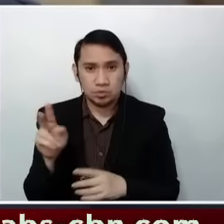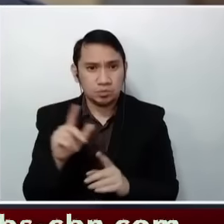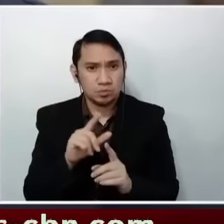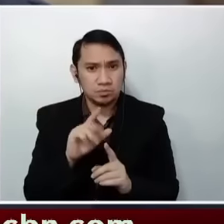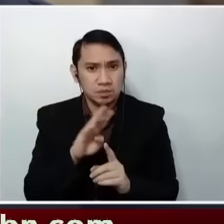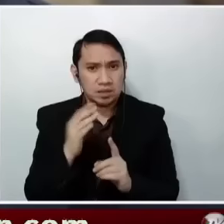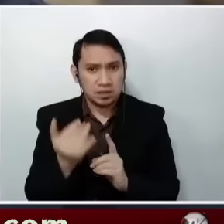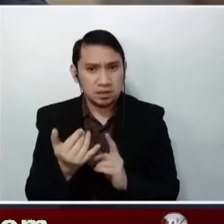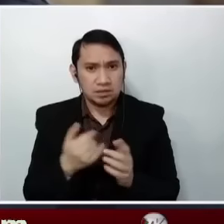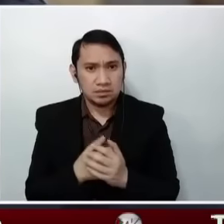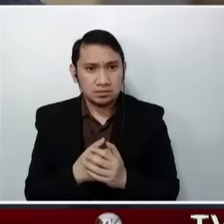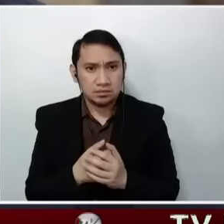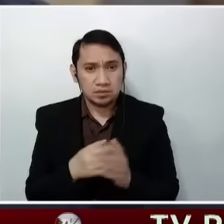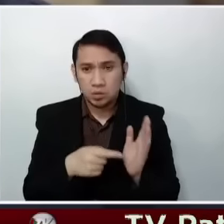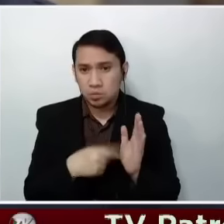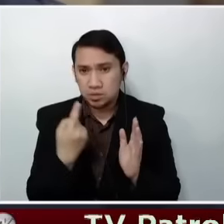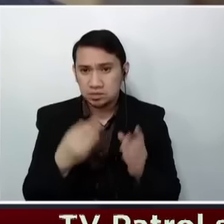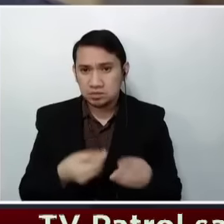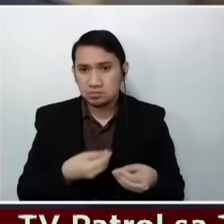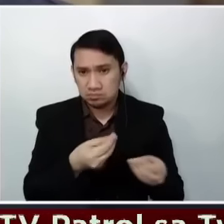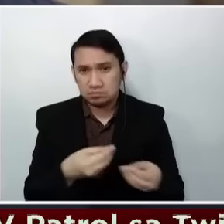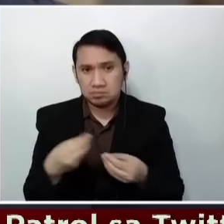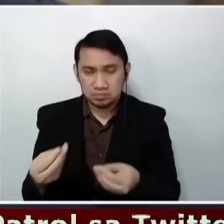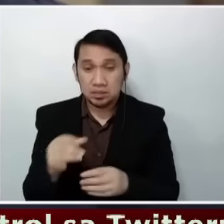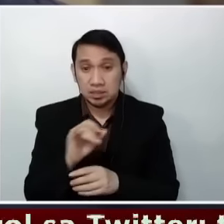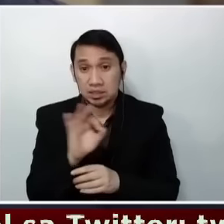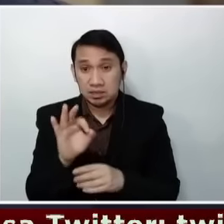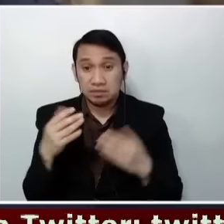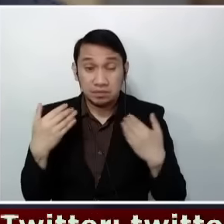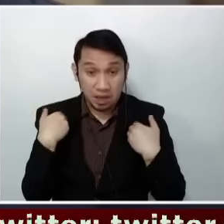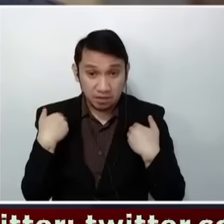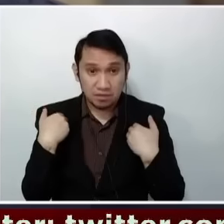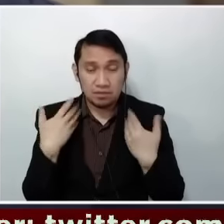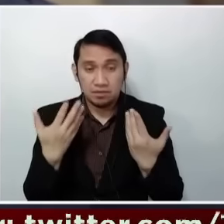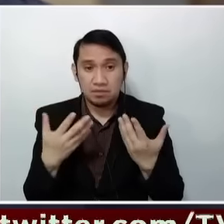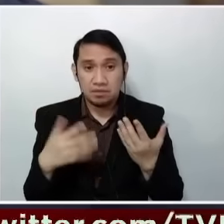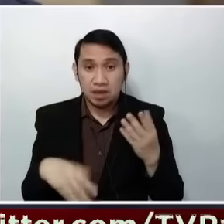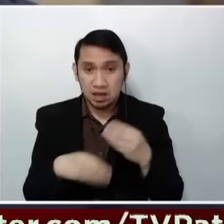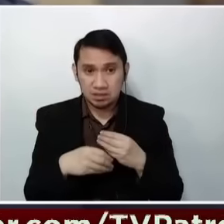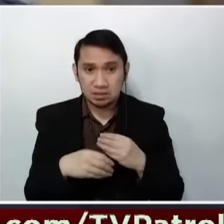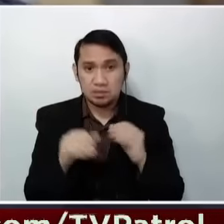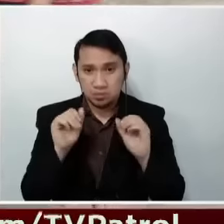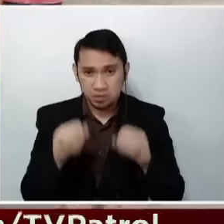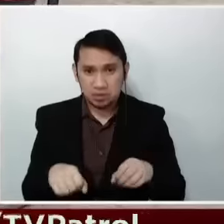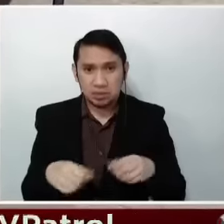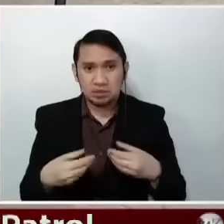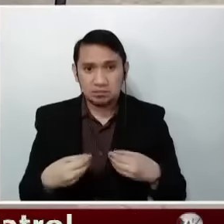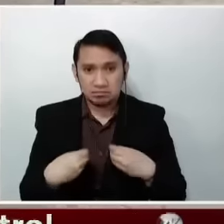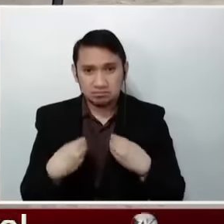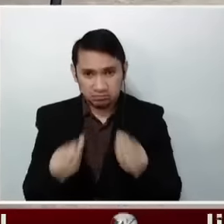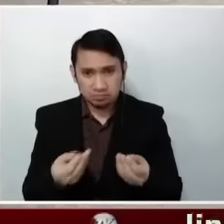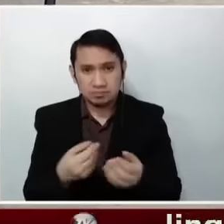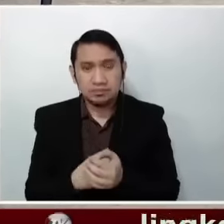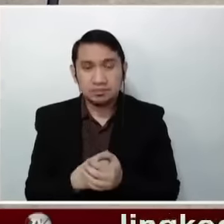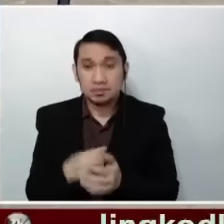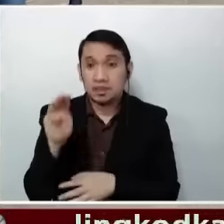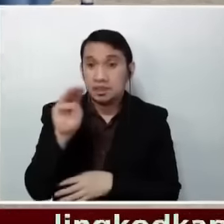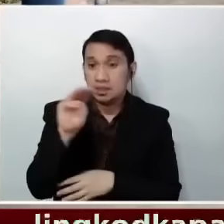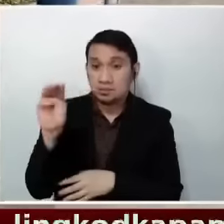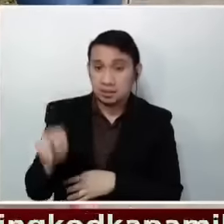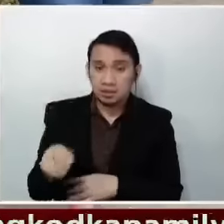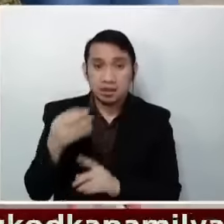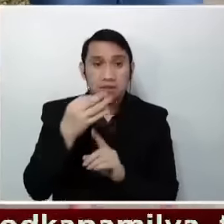yung distribution na ibibigay po, and in case po magkaroon ng additional, pwede naman po sigurong ma-consider. Sa Maynila, Pebrero